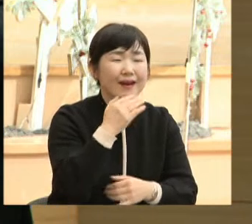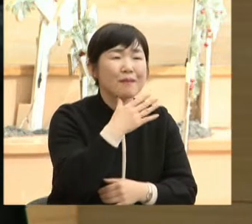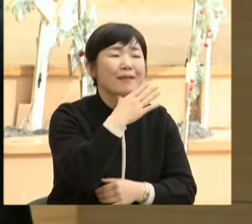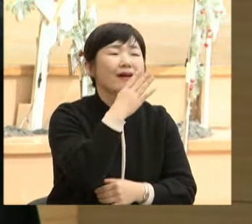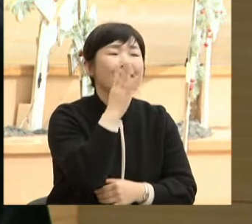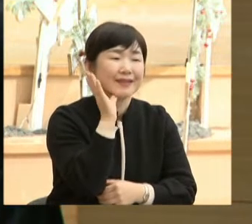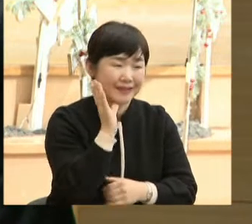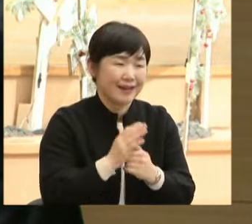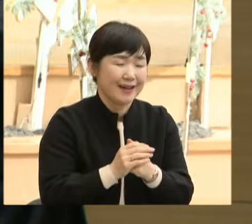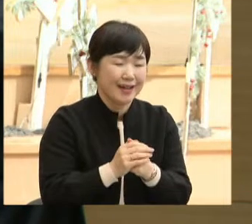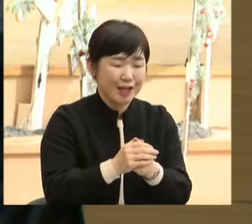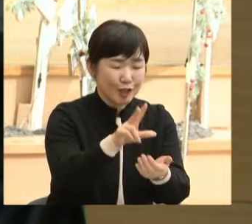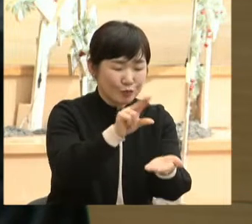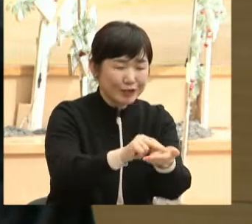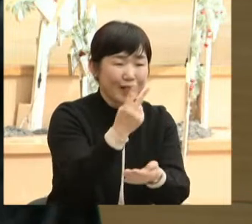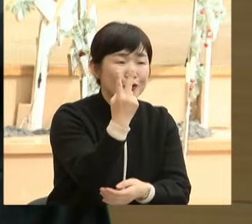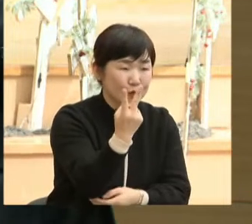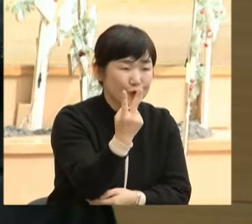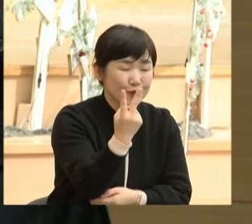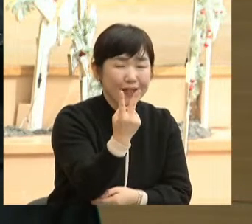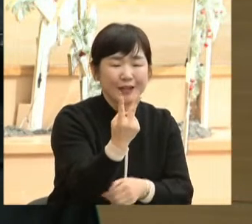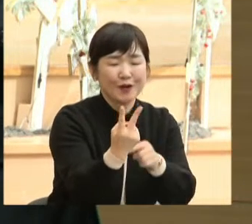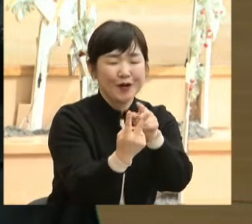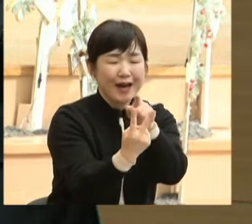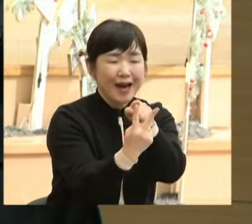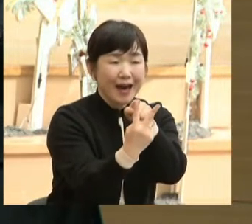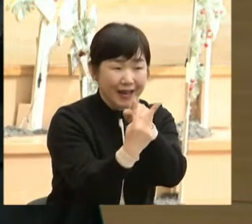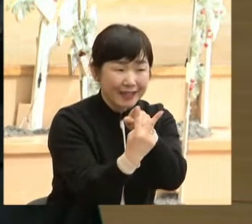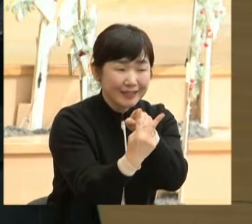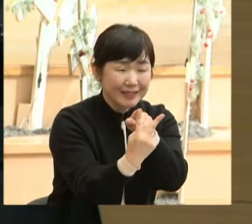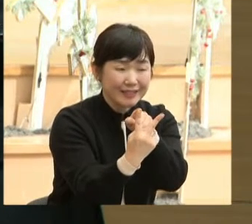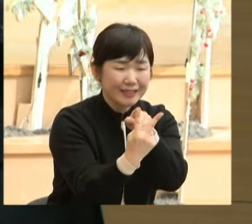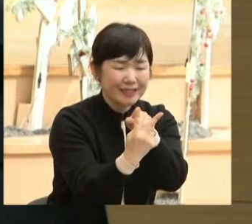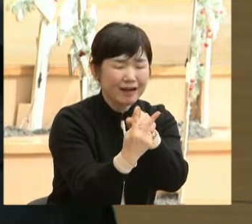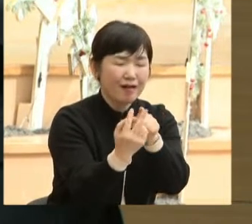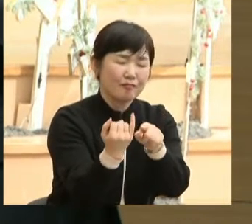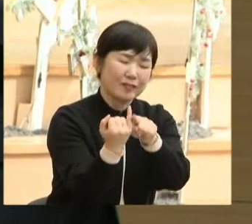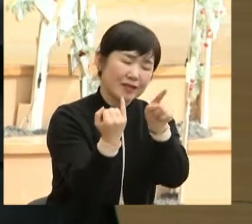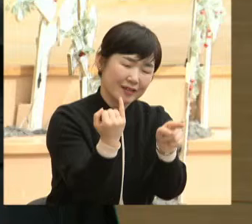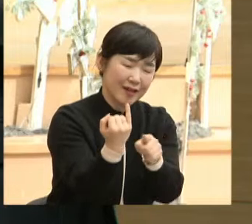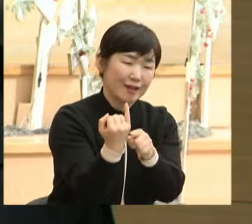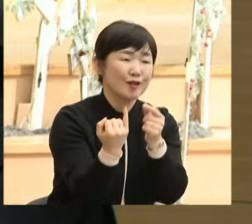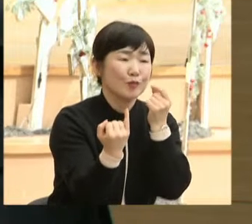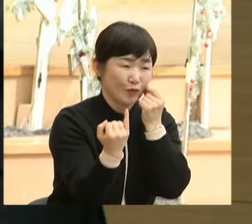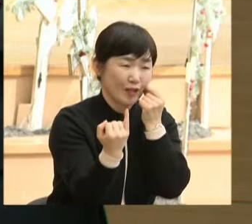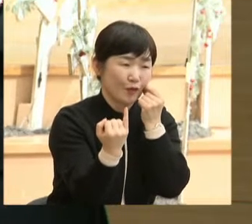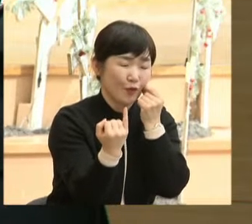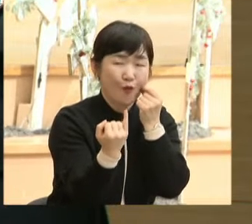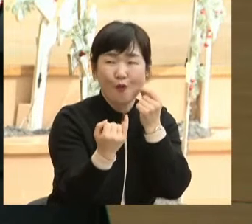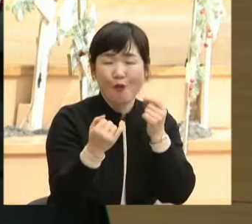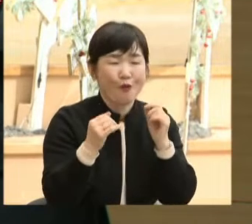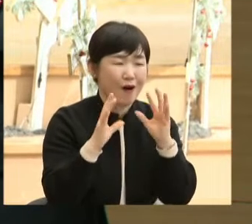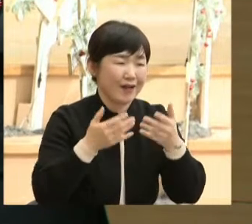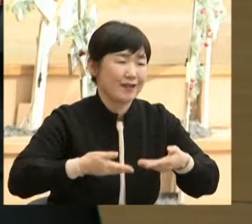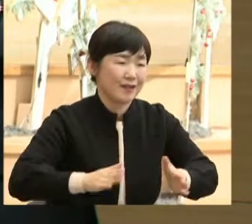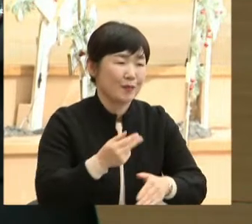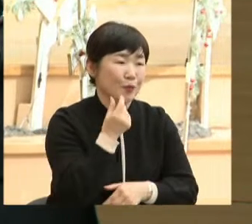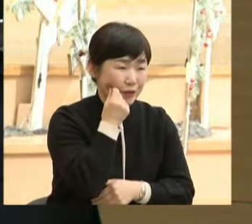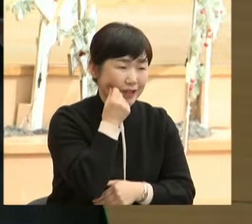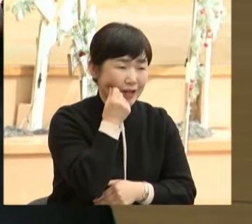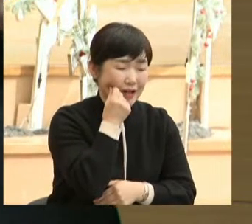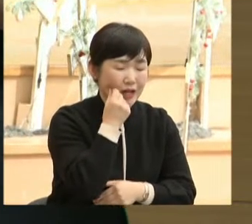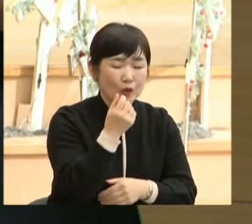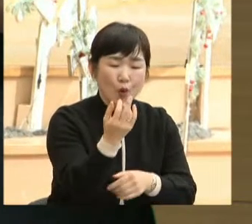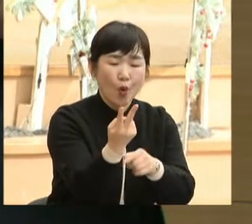두 가지 문제점을 얘기합니다 뭐예요 첫 번째는 데를 못 했다 그래서 자식이 없다 이것도